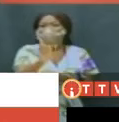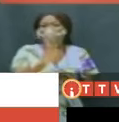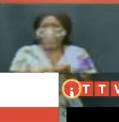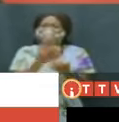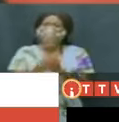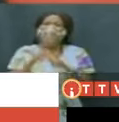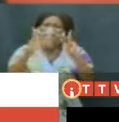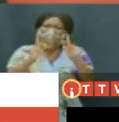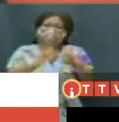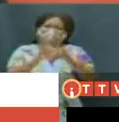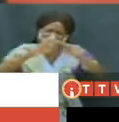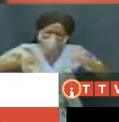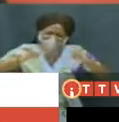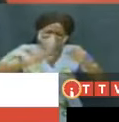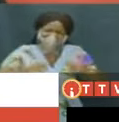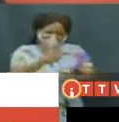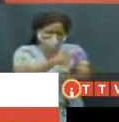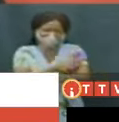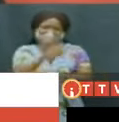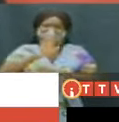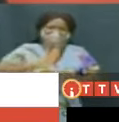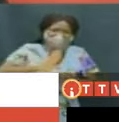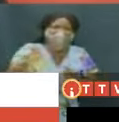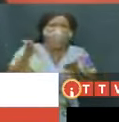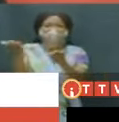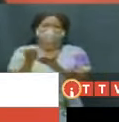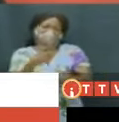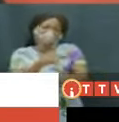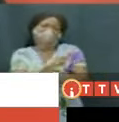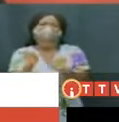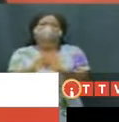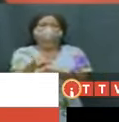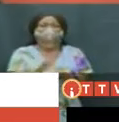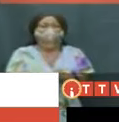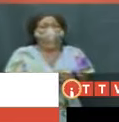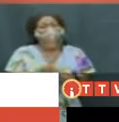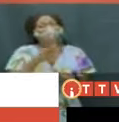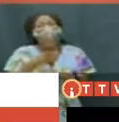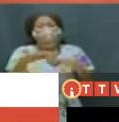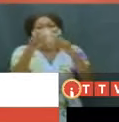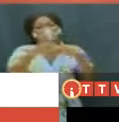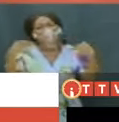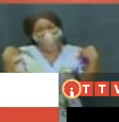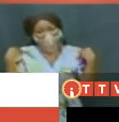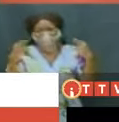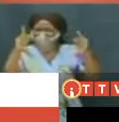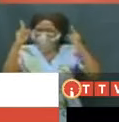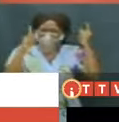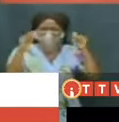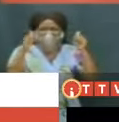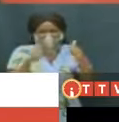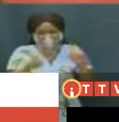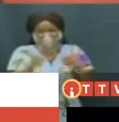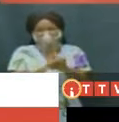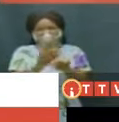ndiye tikungokupatsani izi kuti mukhale ndi kuganizira kwabwino komanso kulingalira kwabwino kwa inu wochepa chifukwa anthu amene akumatsutsa izi